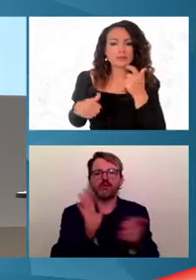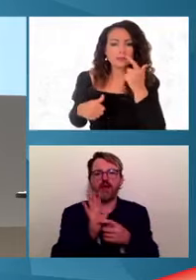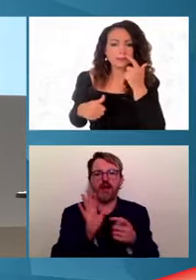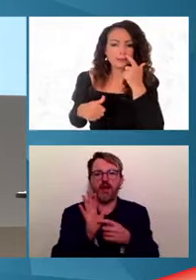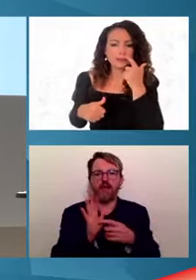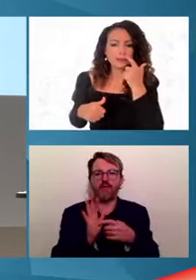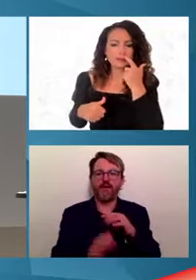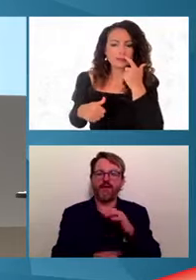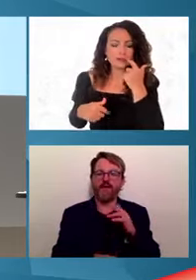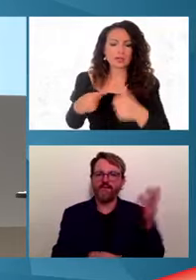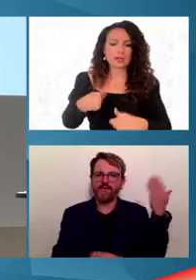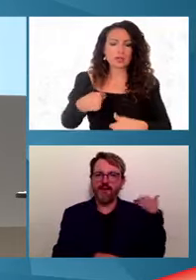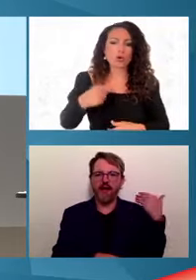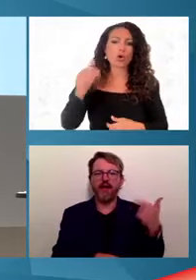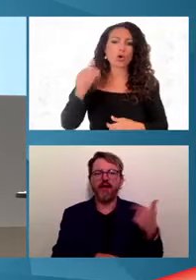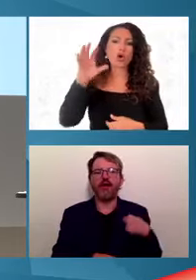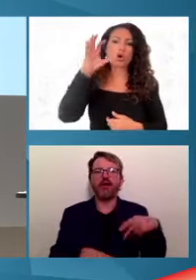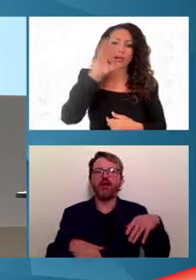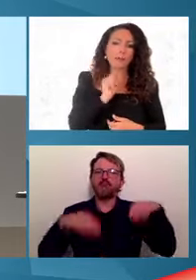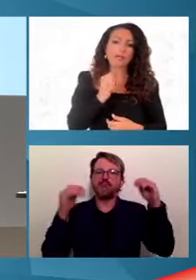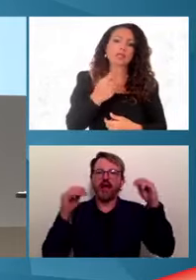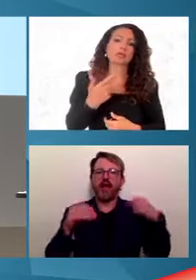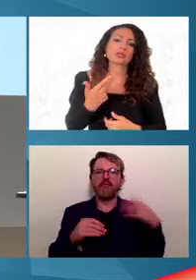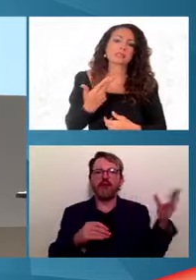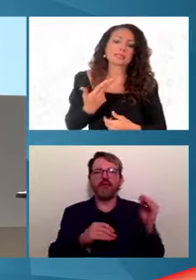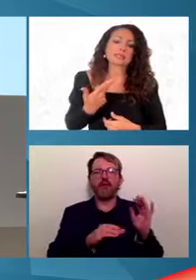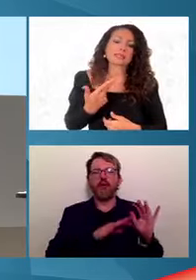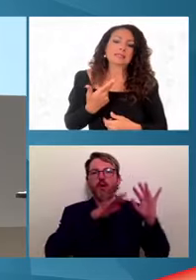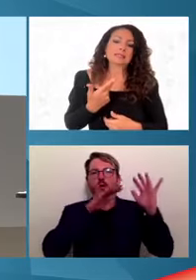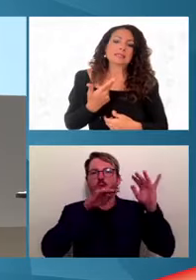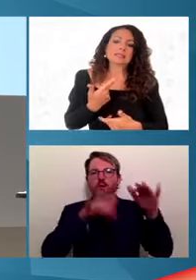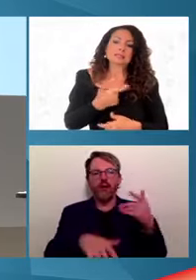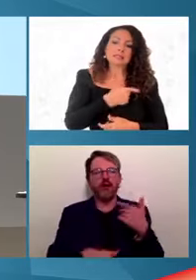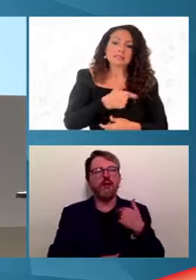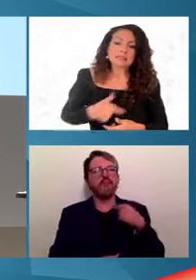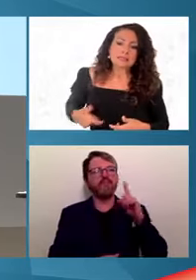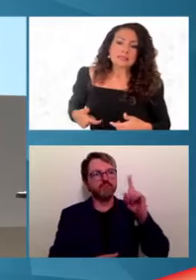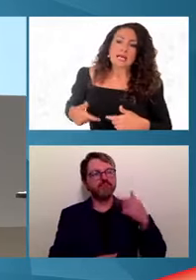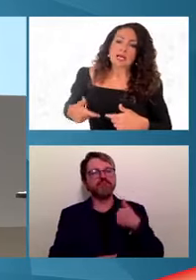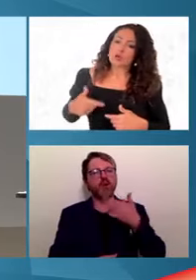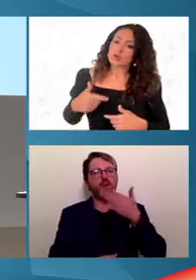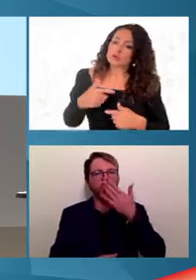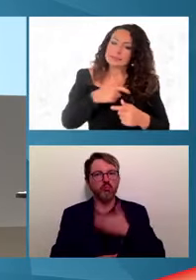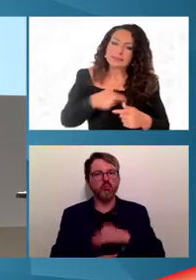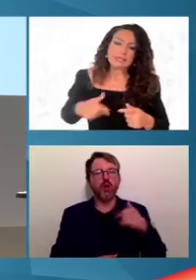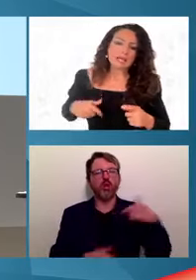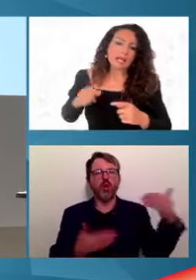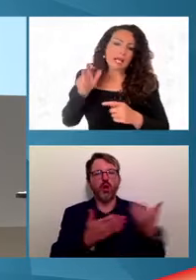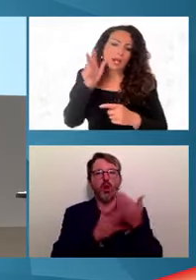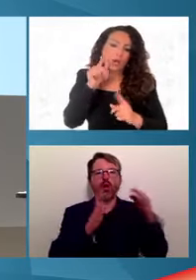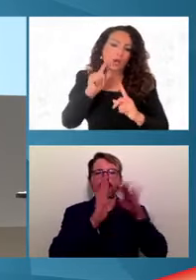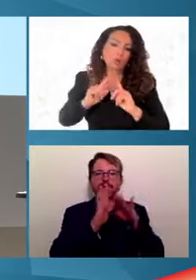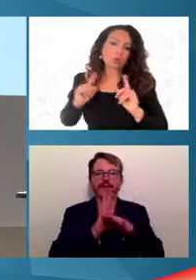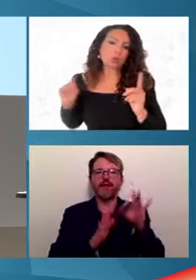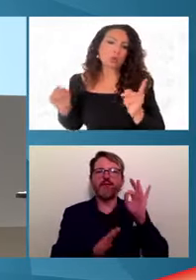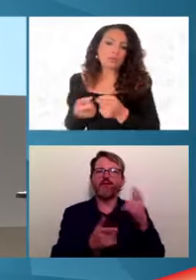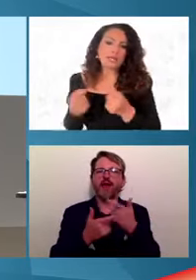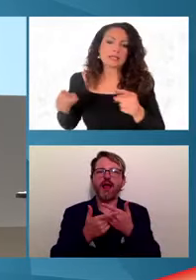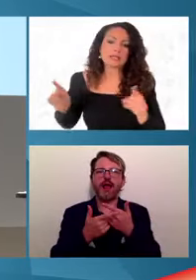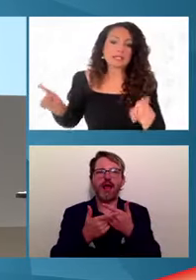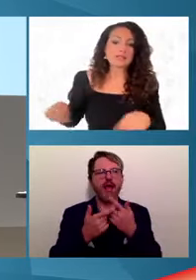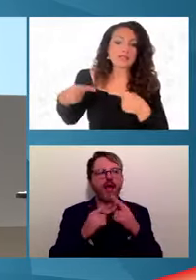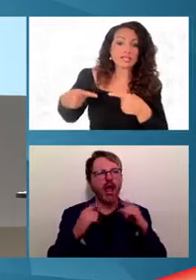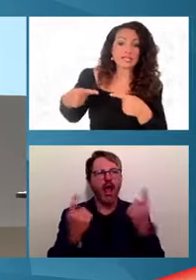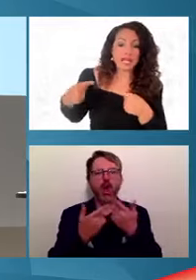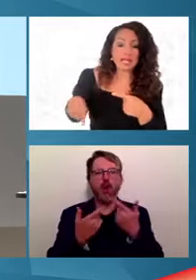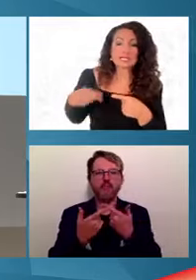ich bin gestartet mit einer Welle, wo man gesagt hat, man möchte dieses neue Gesetz für Raum und Landschaft nicht. Und diese Welle zu brechen